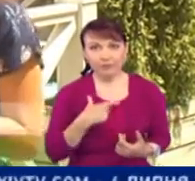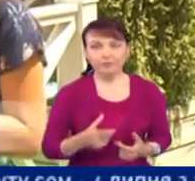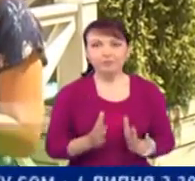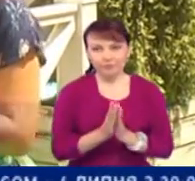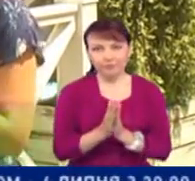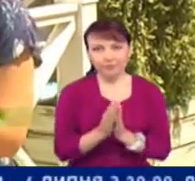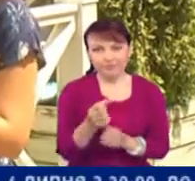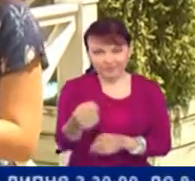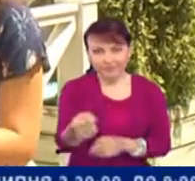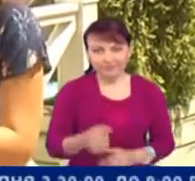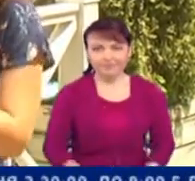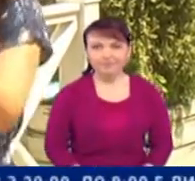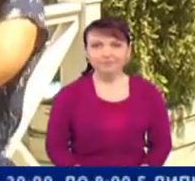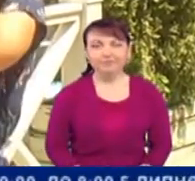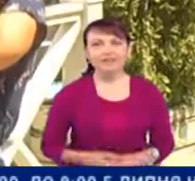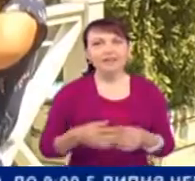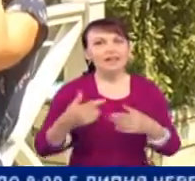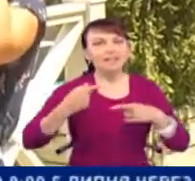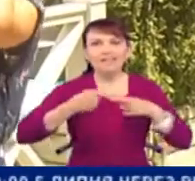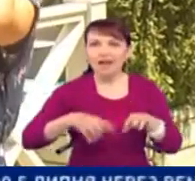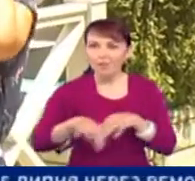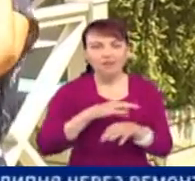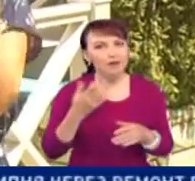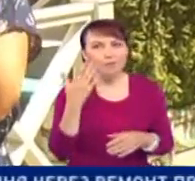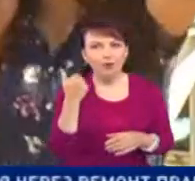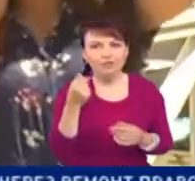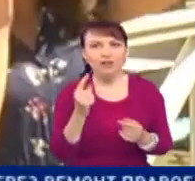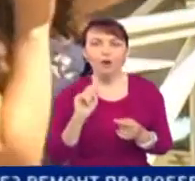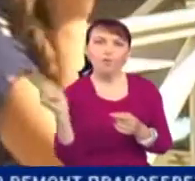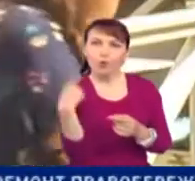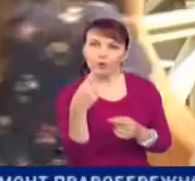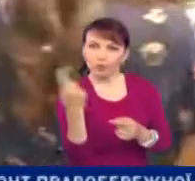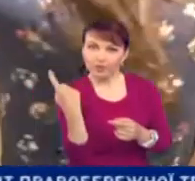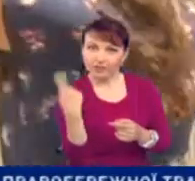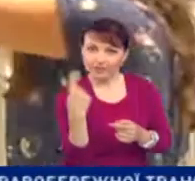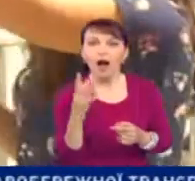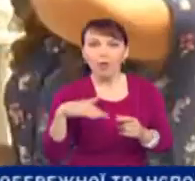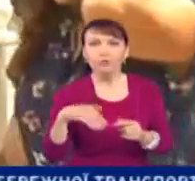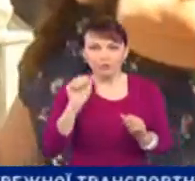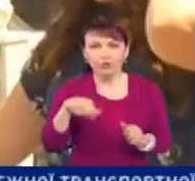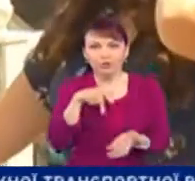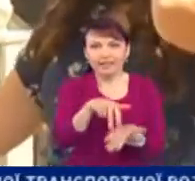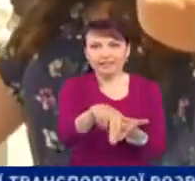вас потримати. Схема непроста. Спочатку покрутись навколо себе, а потім можна йти.